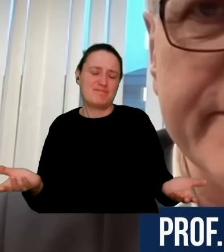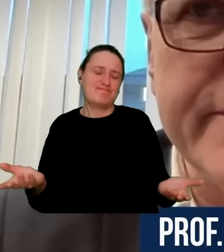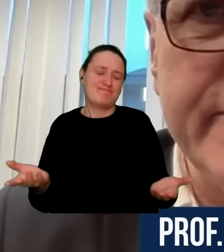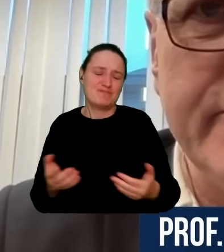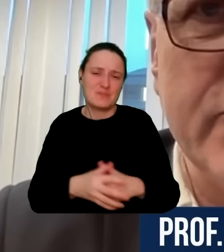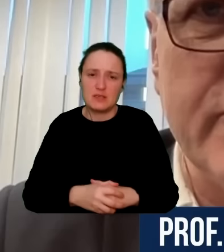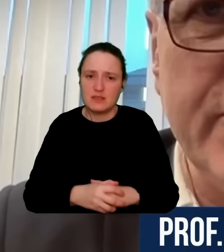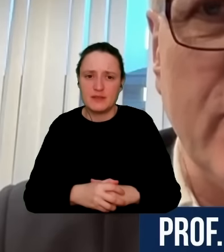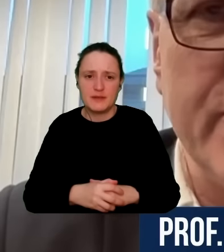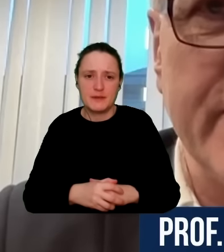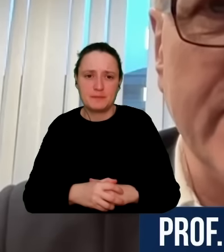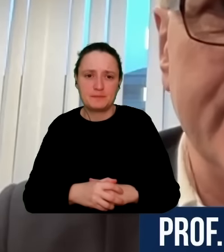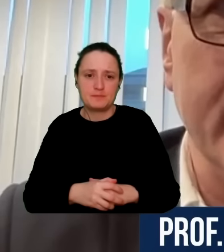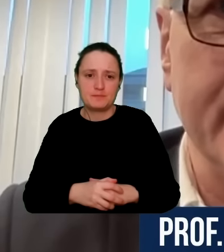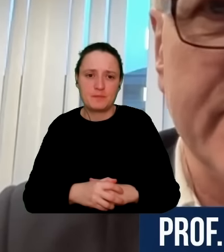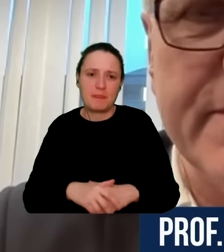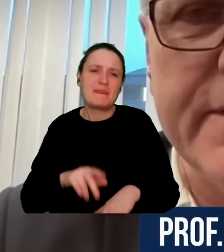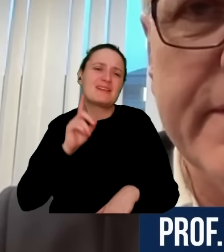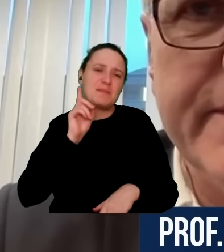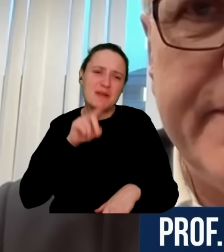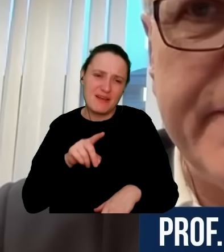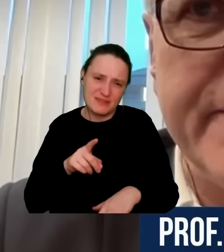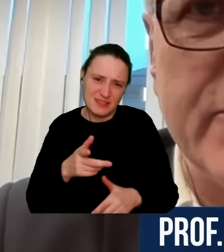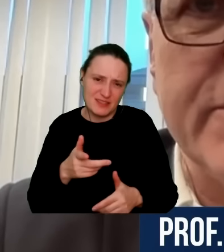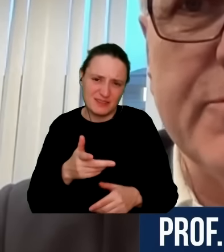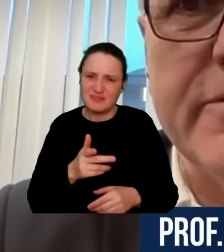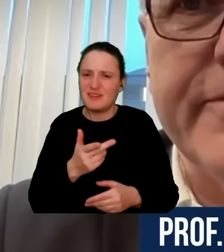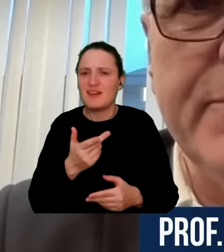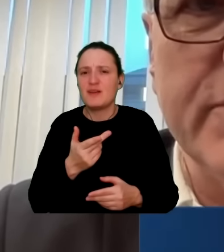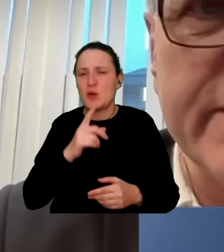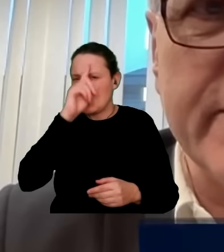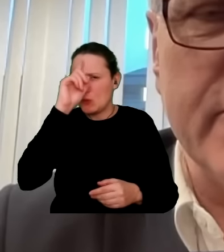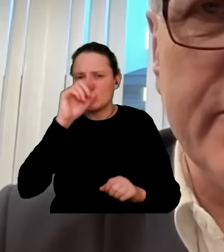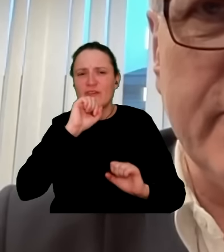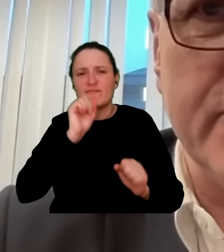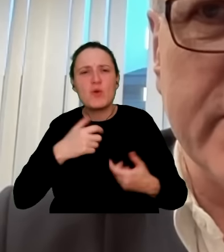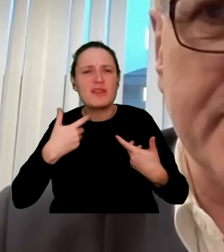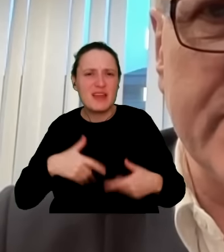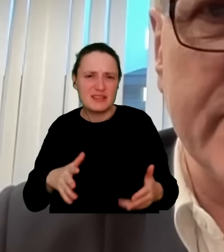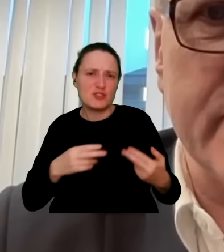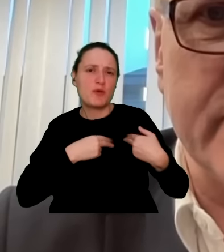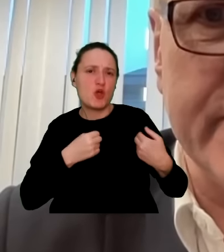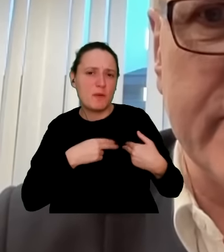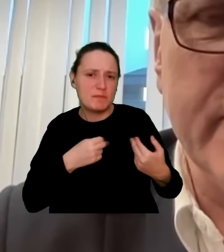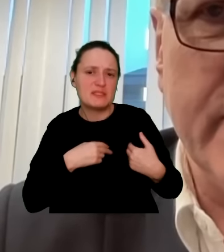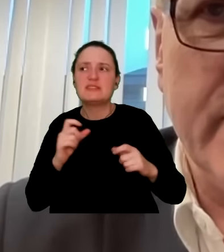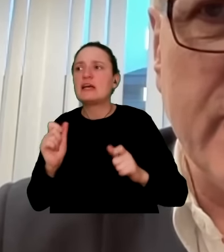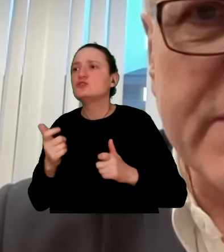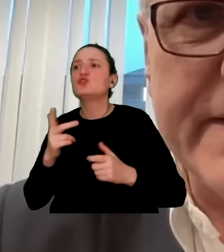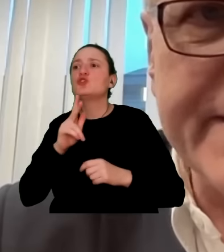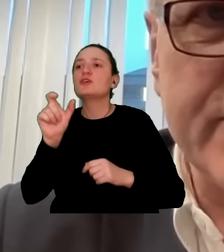że nikomu nie zależy na tym, żeby ktoś tam się wybił na tej komisji ponad przeciętność,